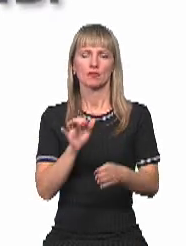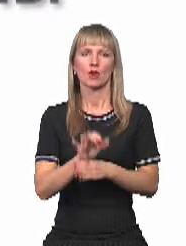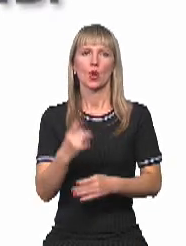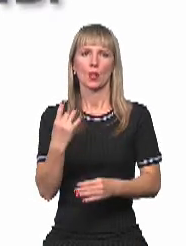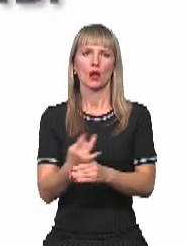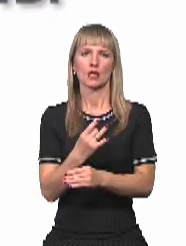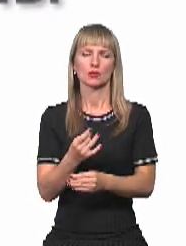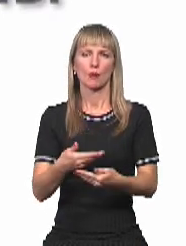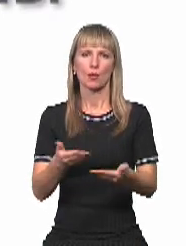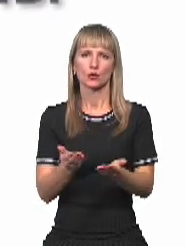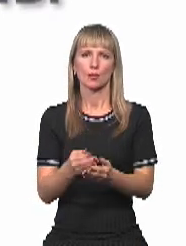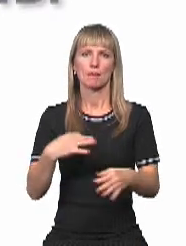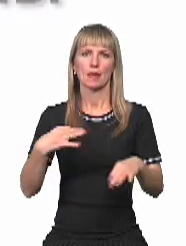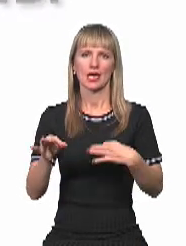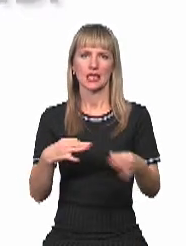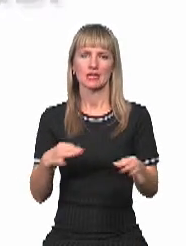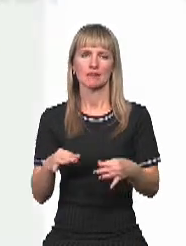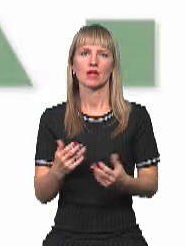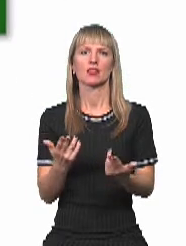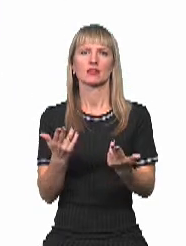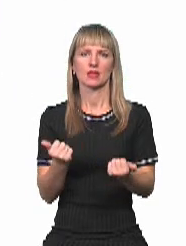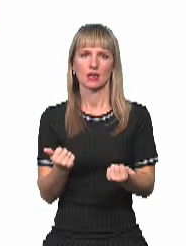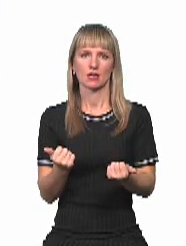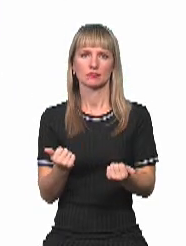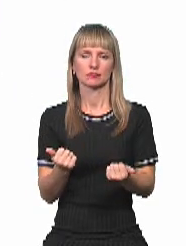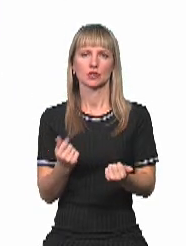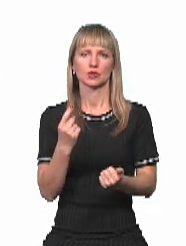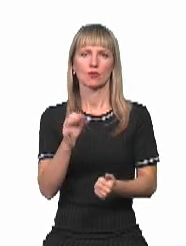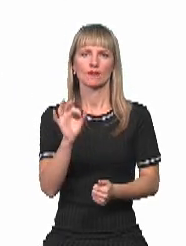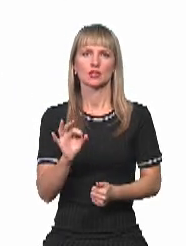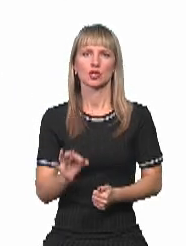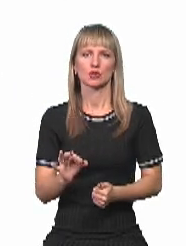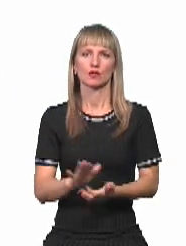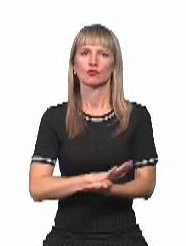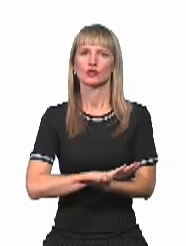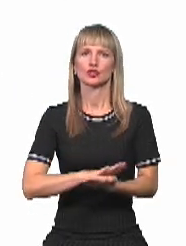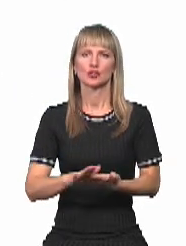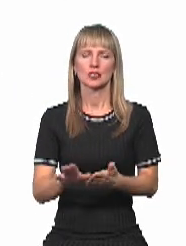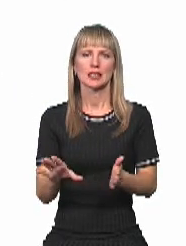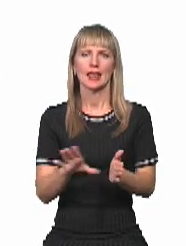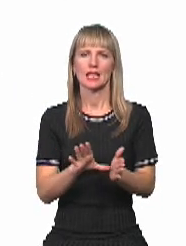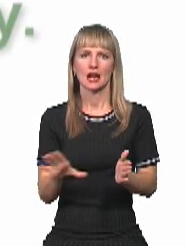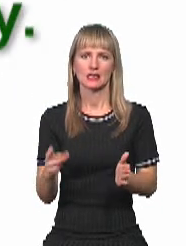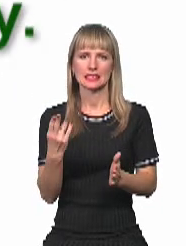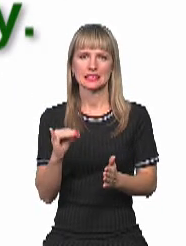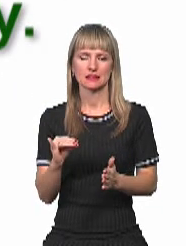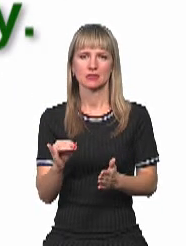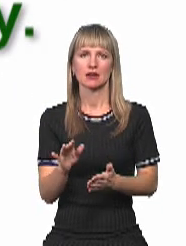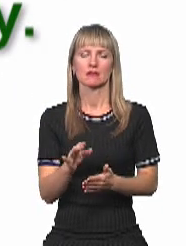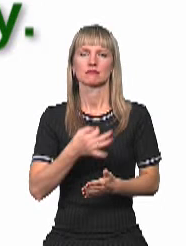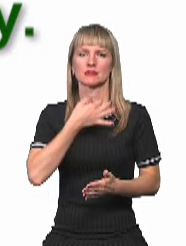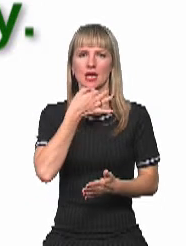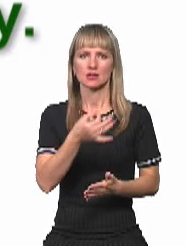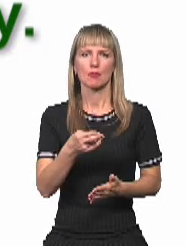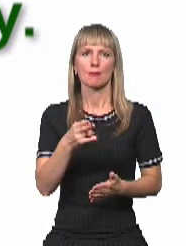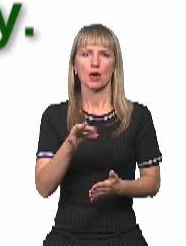одноразового посуду пакетів. Так, 100% чистій енергетиці. заявити про